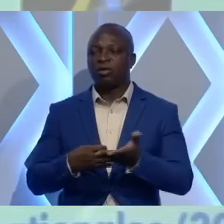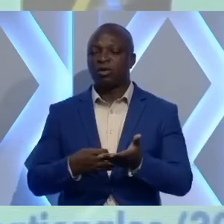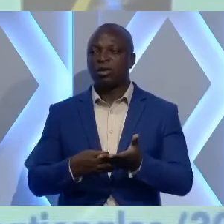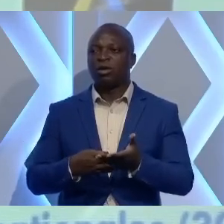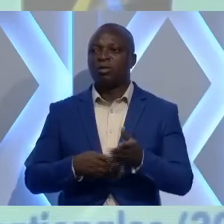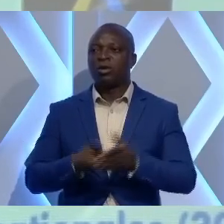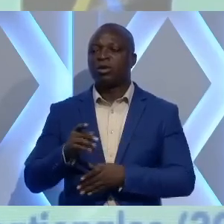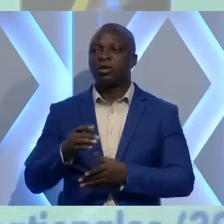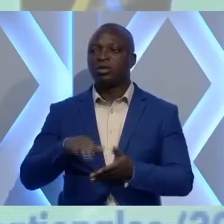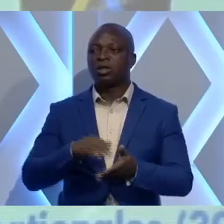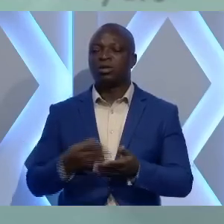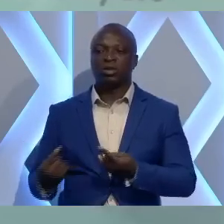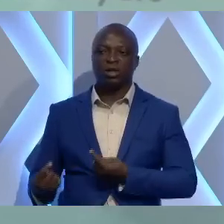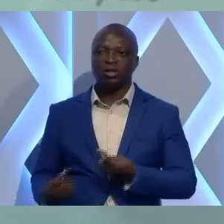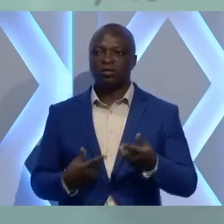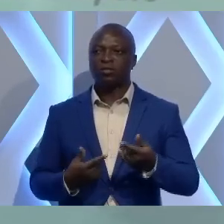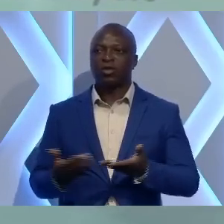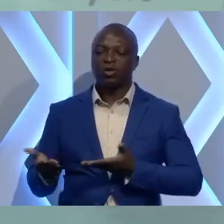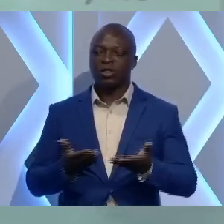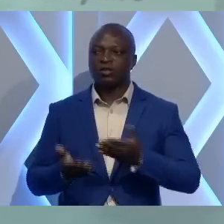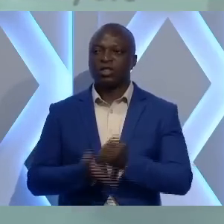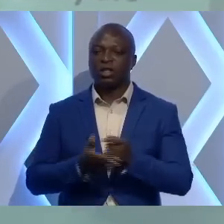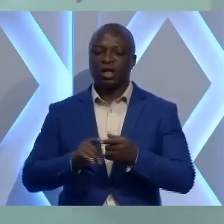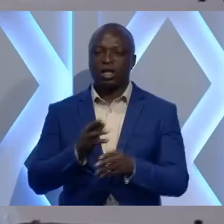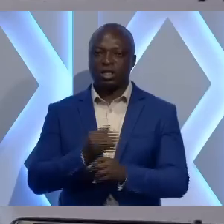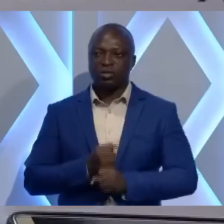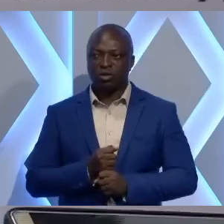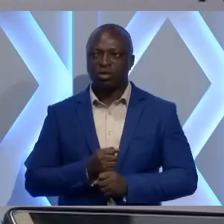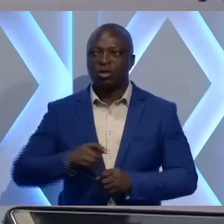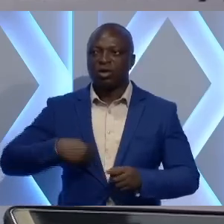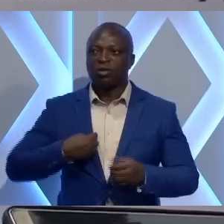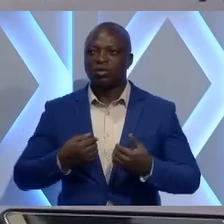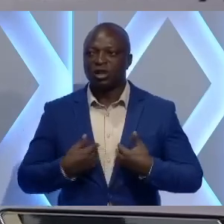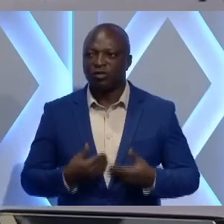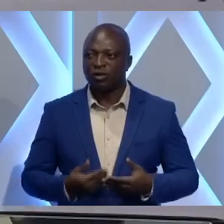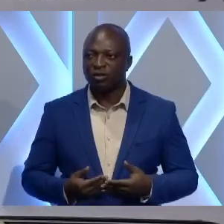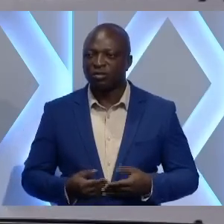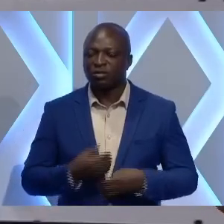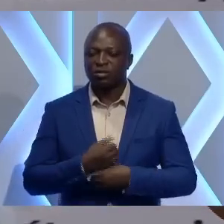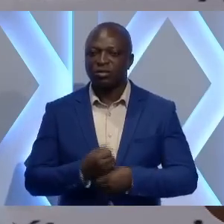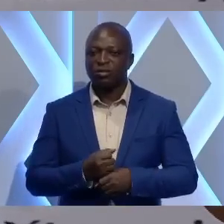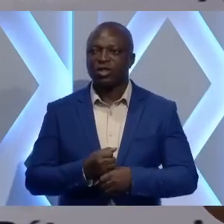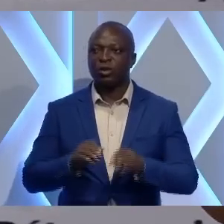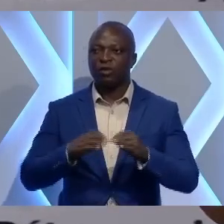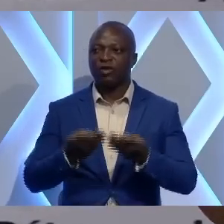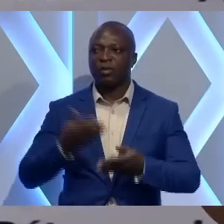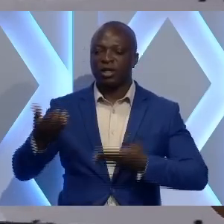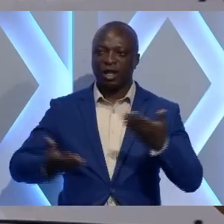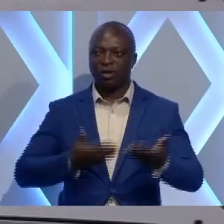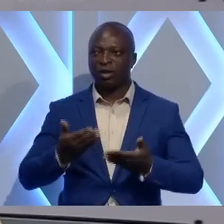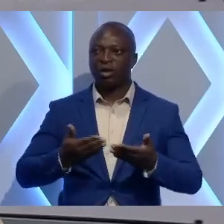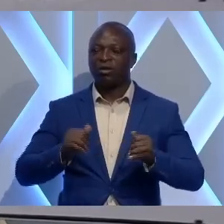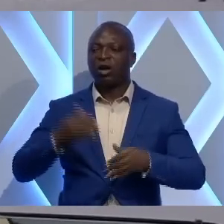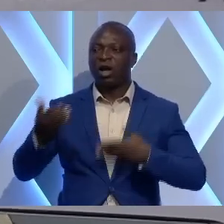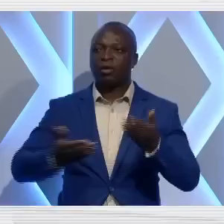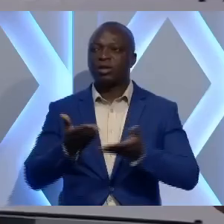de transit qui est pour service d'aide à la réception. Nous avons mis en place une famille d'accueil pour pouvoir